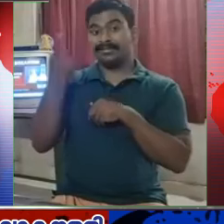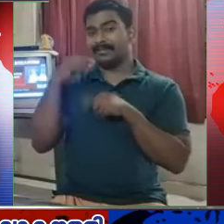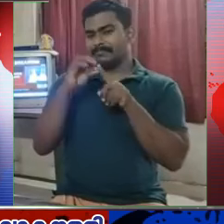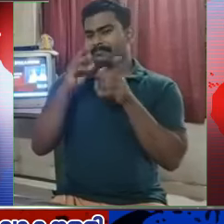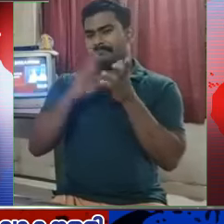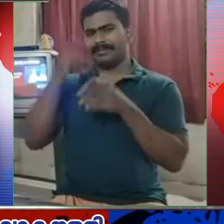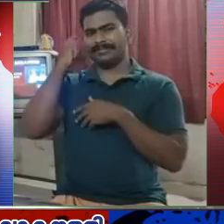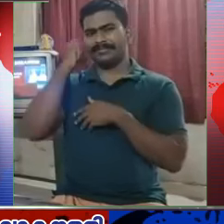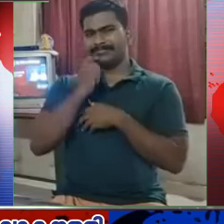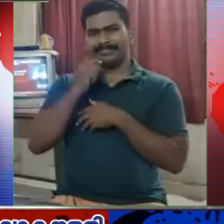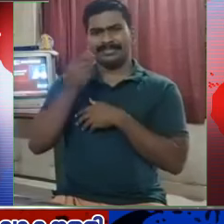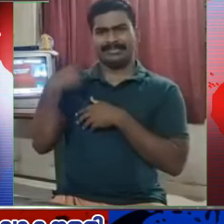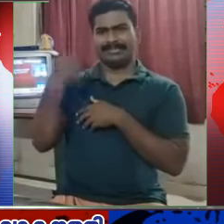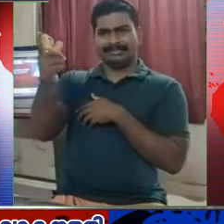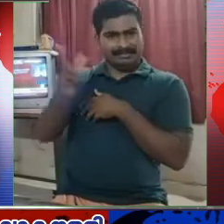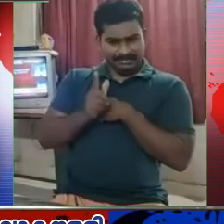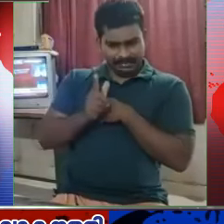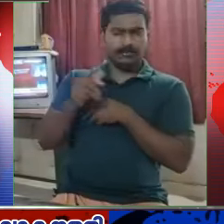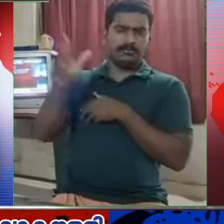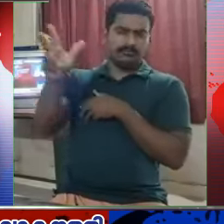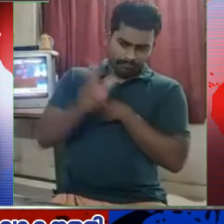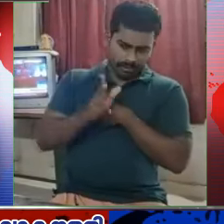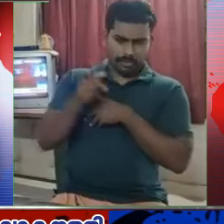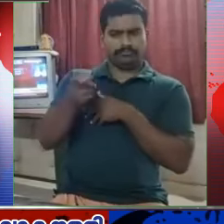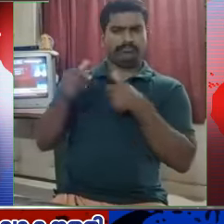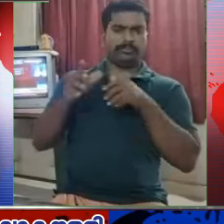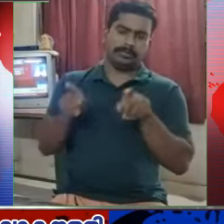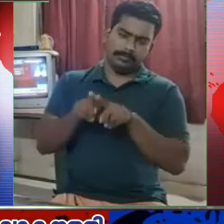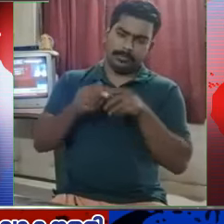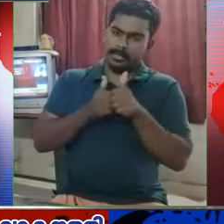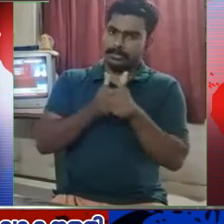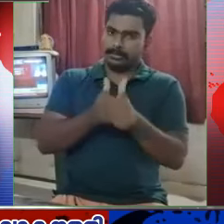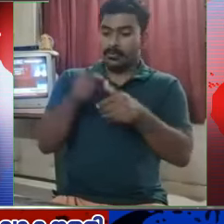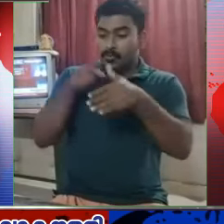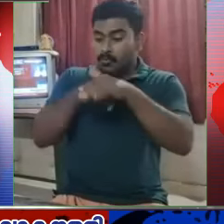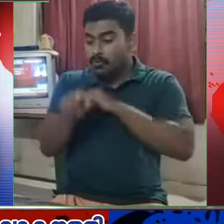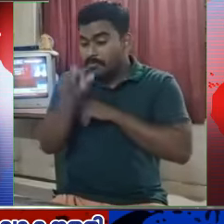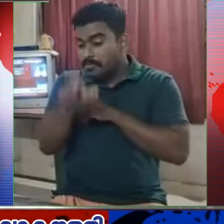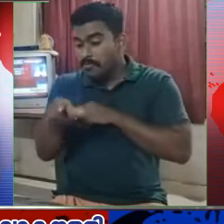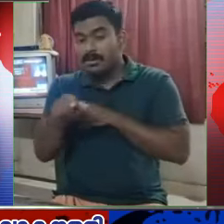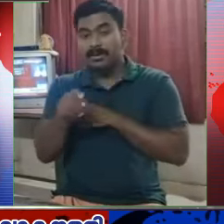മുൻ ചീഫ് സെക്രട്ടറി KM അബ്രഹാമിൻ്റെ നേതൃത്വത്തിൽ